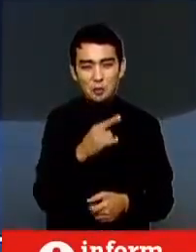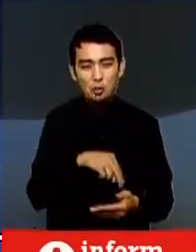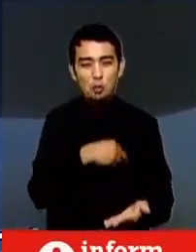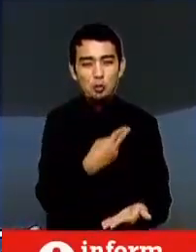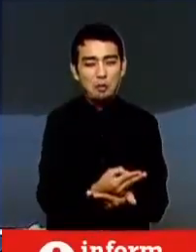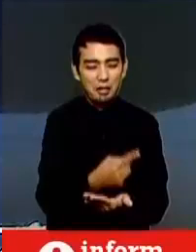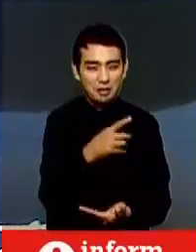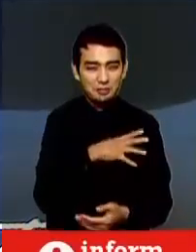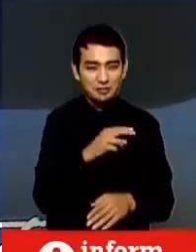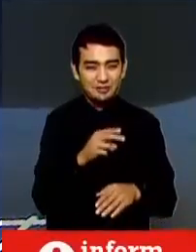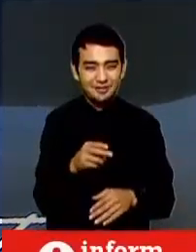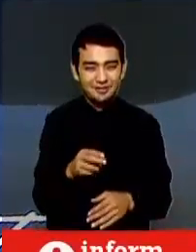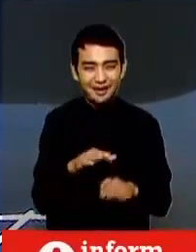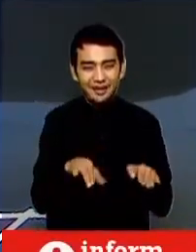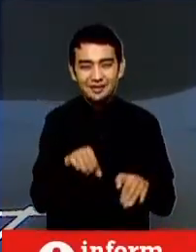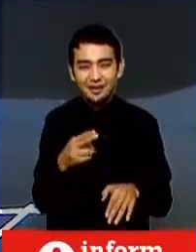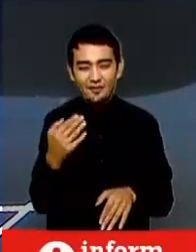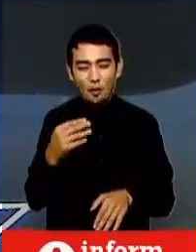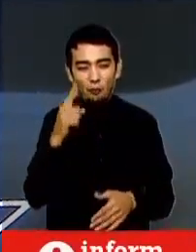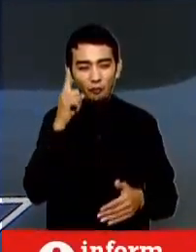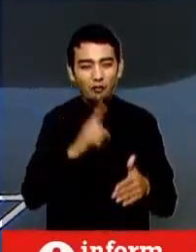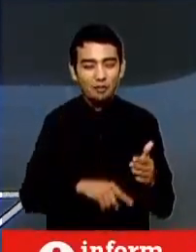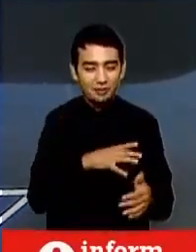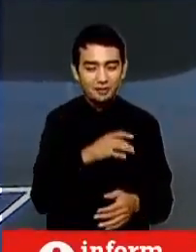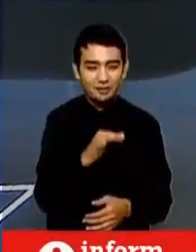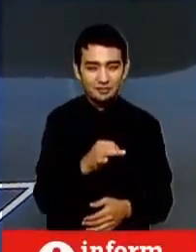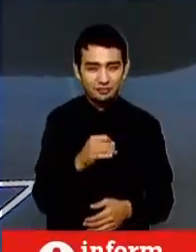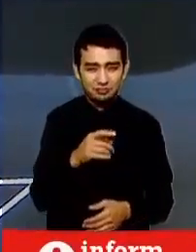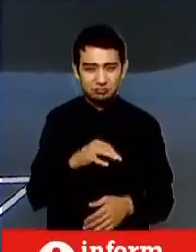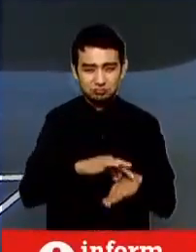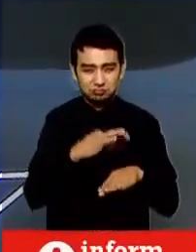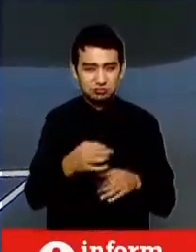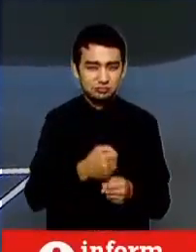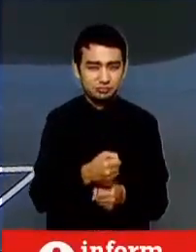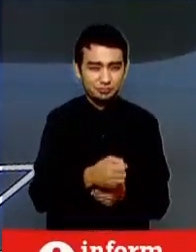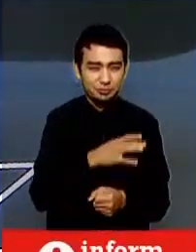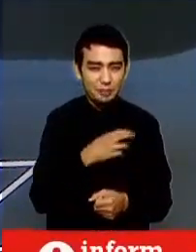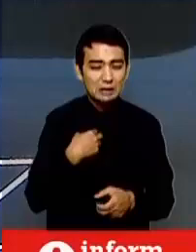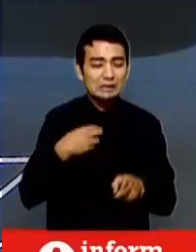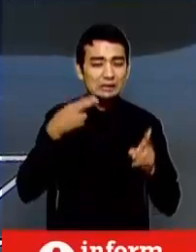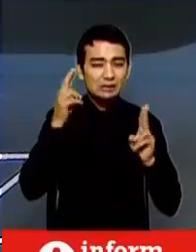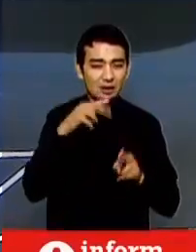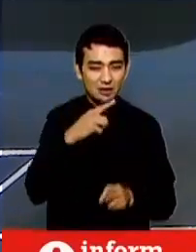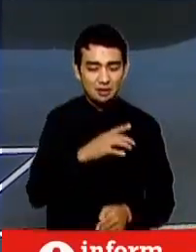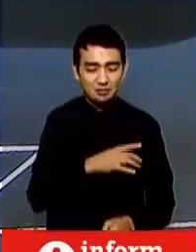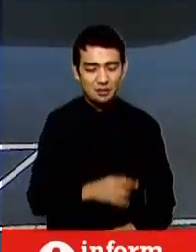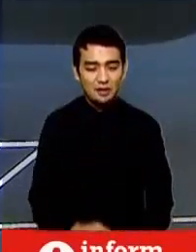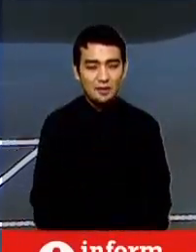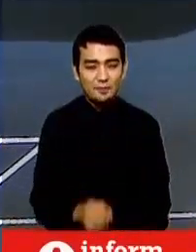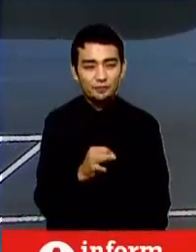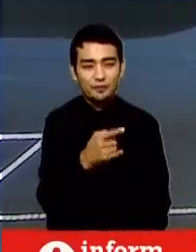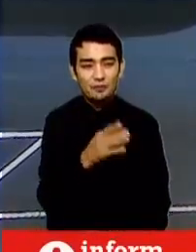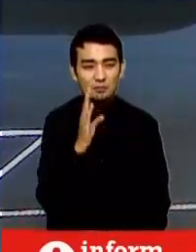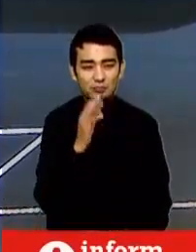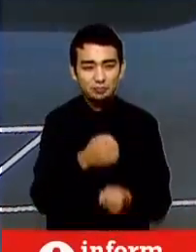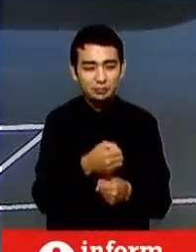сылтауға сенген балабақша қызметкерлері қаршадай ұлдың аяусыз соққының астына қалғанын білген жоқпыз дейді. Ал бұған дейін